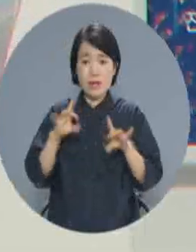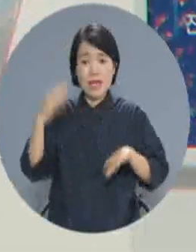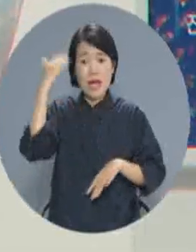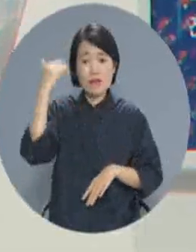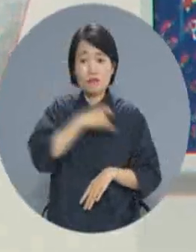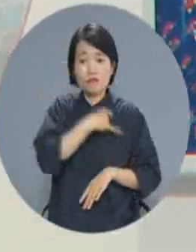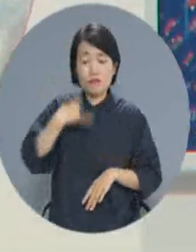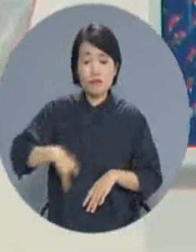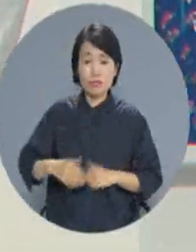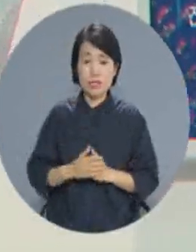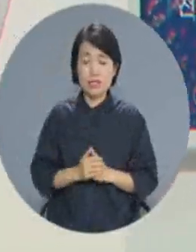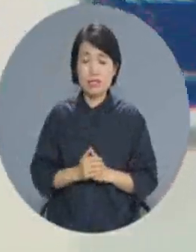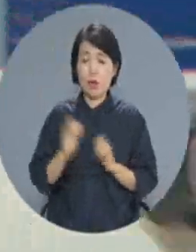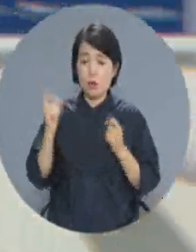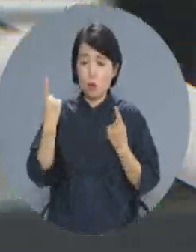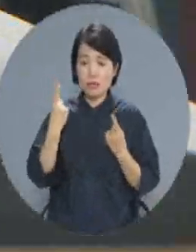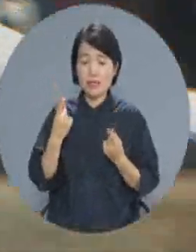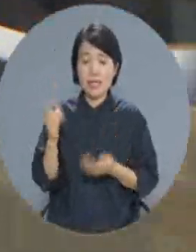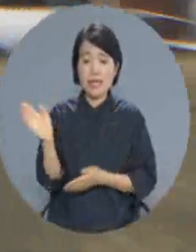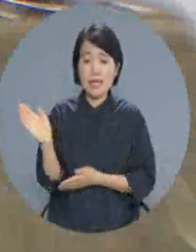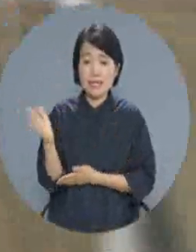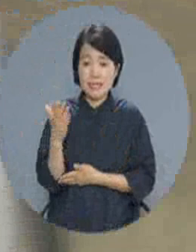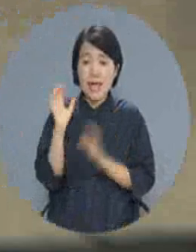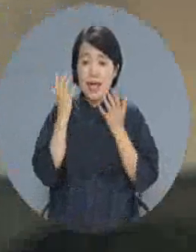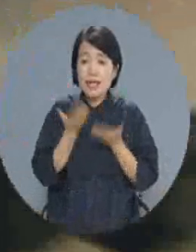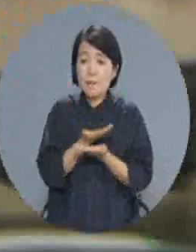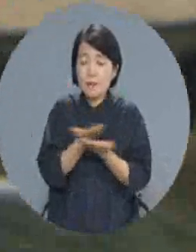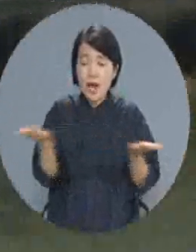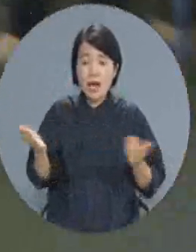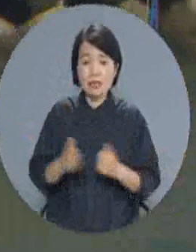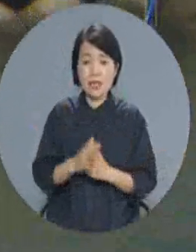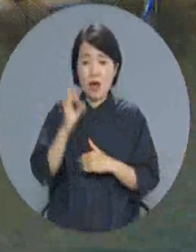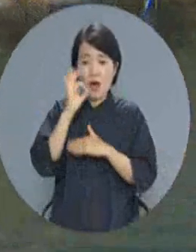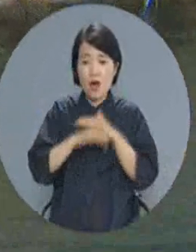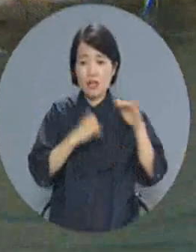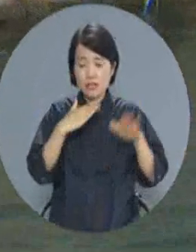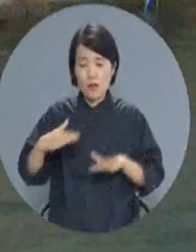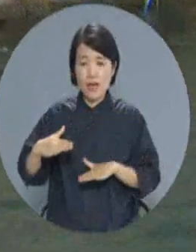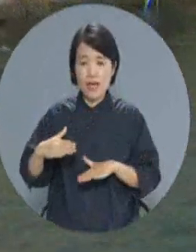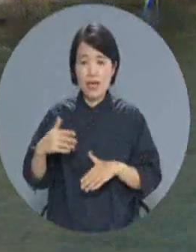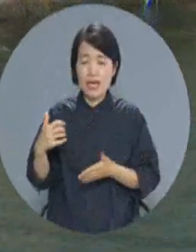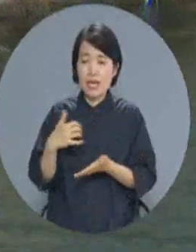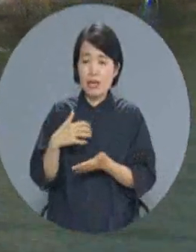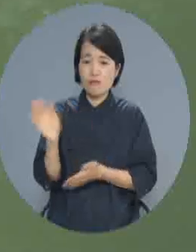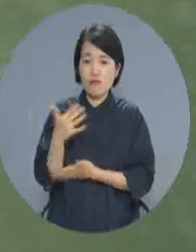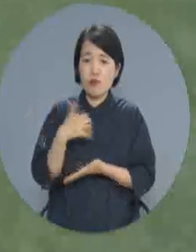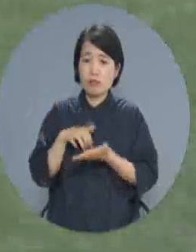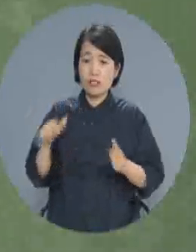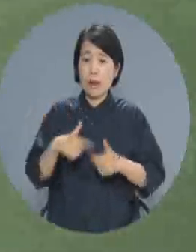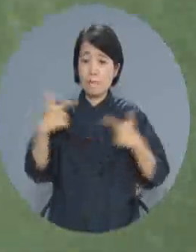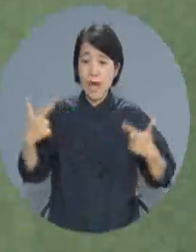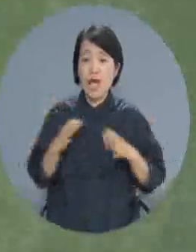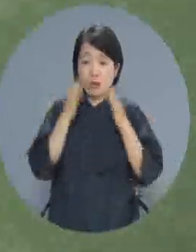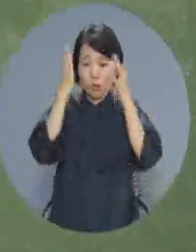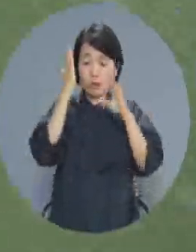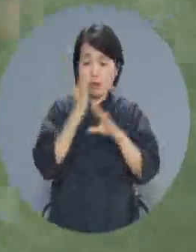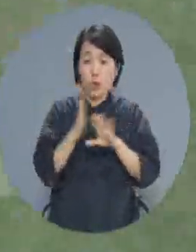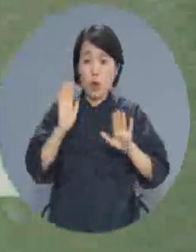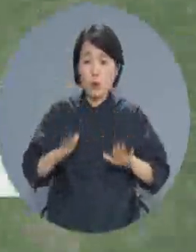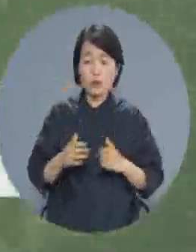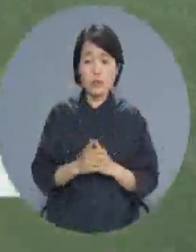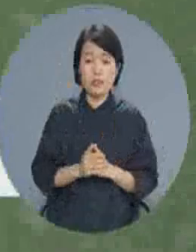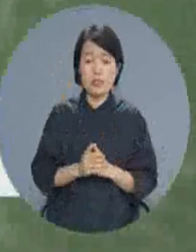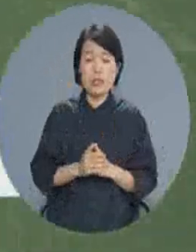중국에서 한중 공동 방류 행사를 열고 서해를 풍성하게 만드는 노력을 기울이고 있습니다. 오늘 참조기